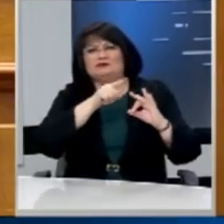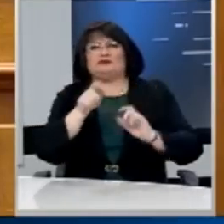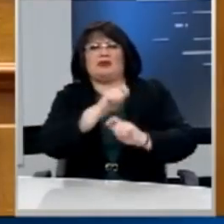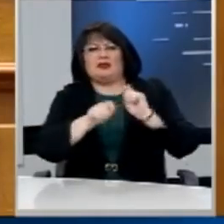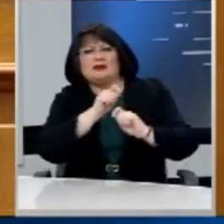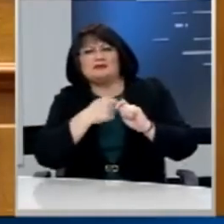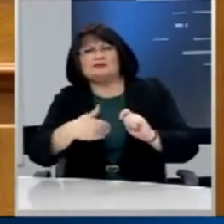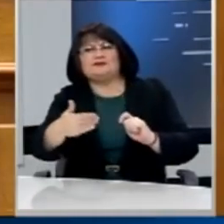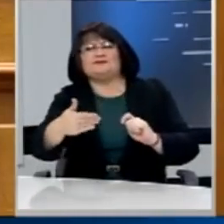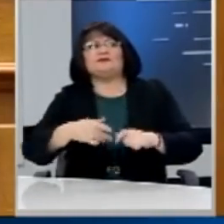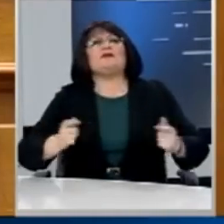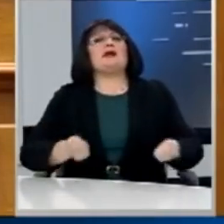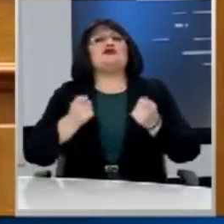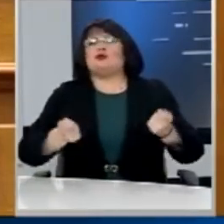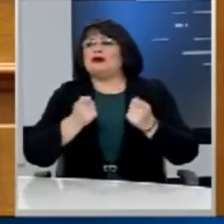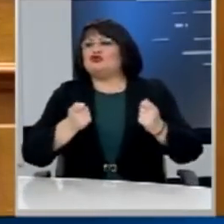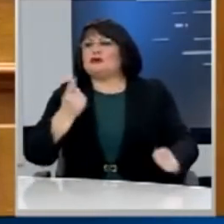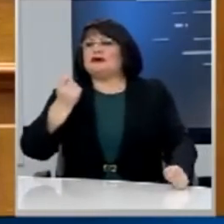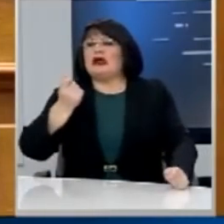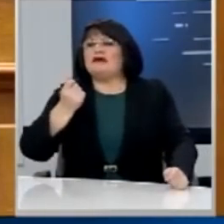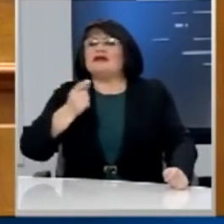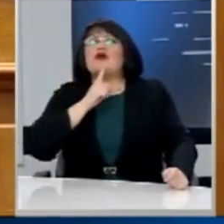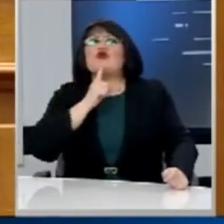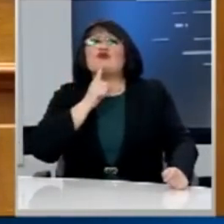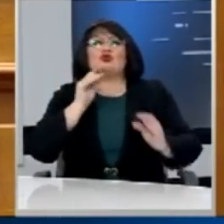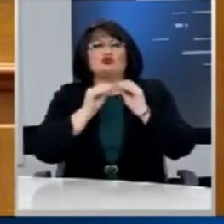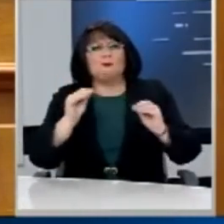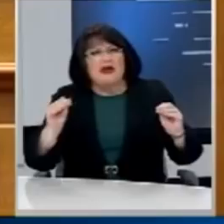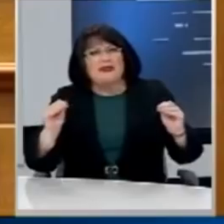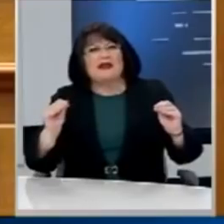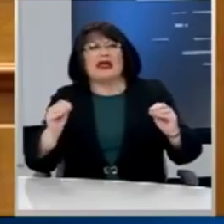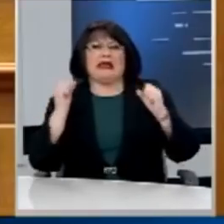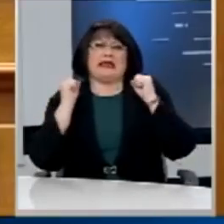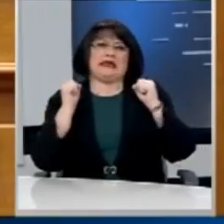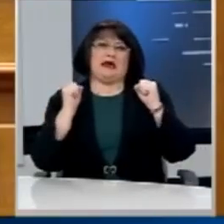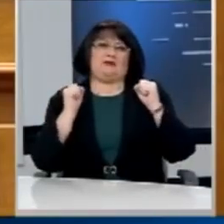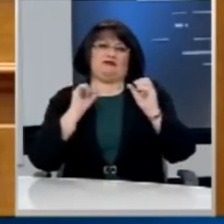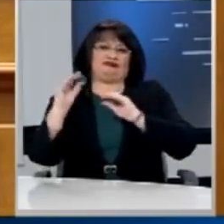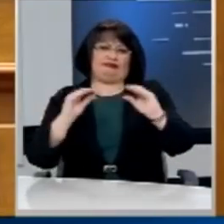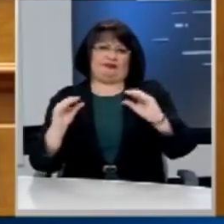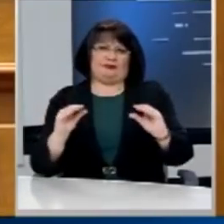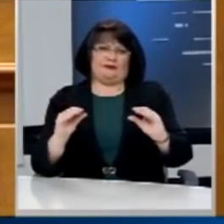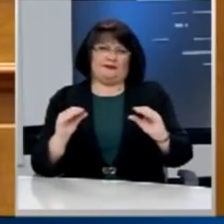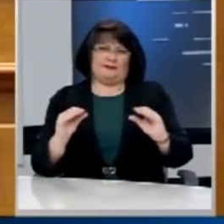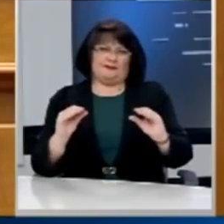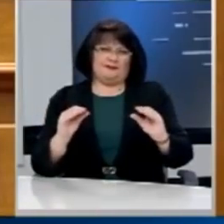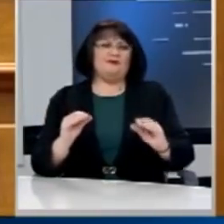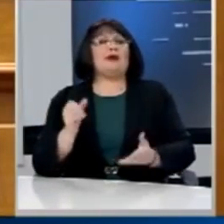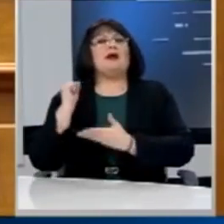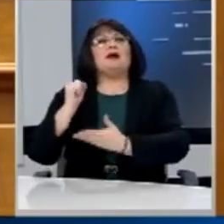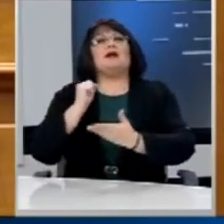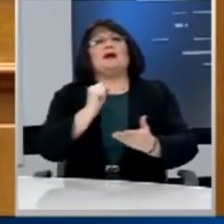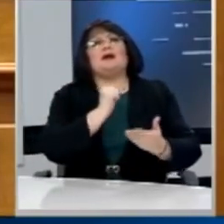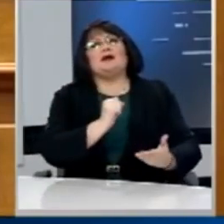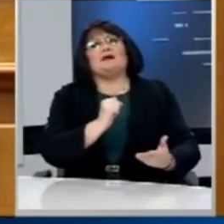αξιοποιηθούν όμως και σε τομείς όπως η παιδεία και η υγεία. Αλλά και για τη